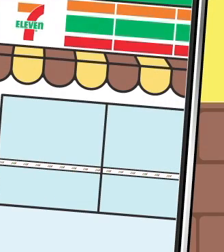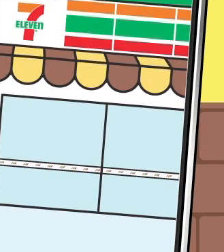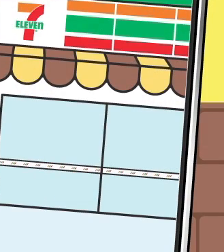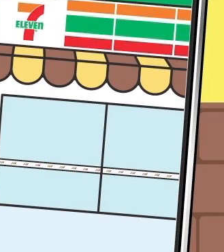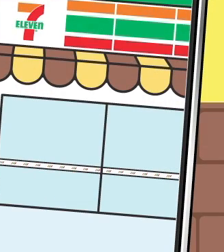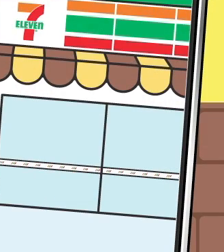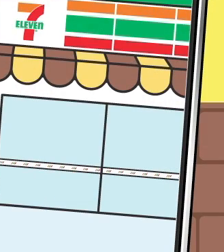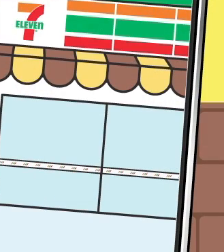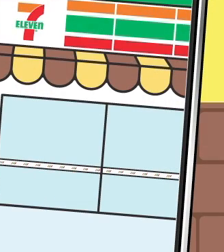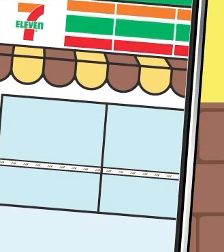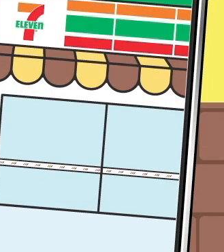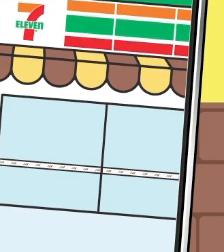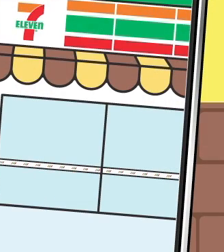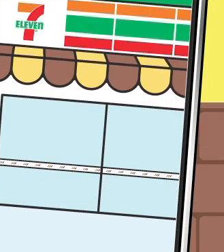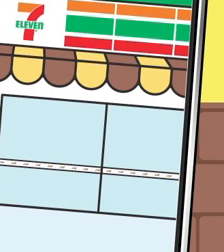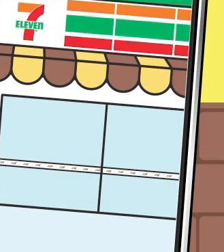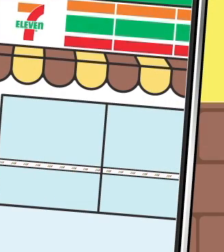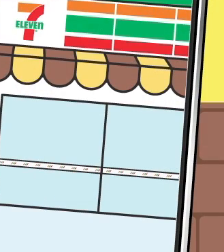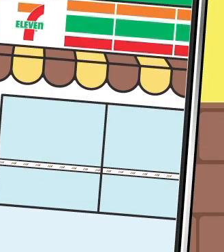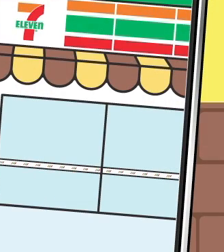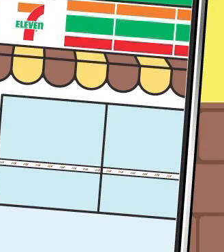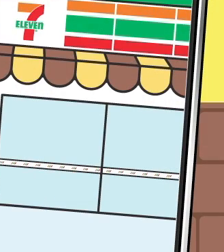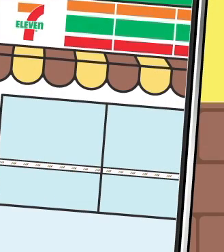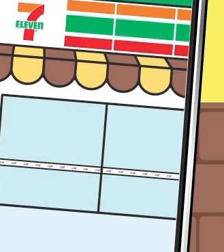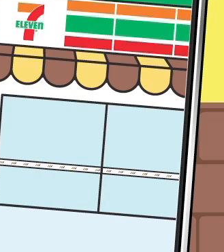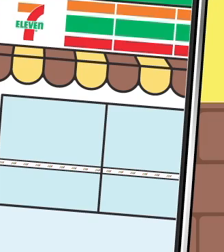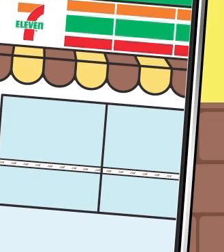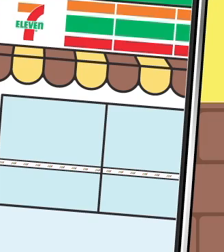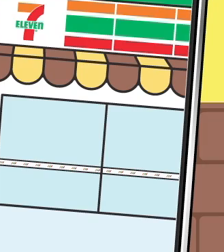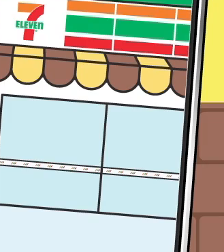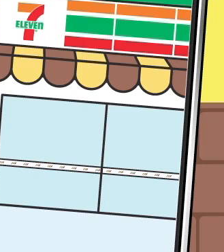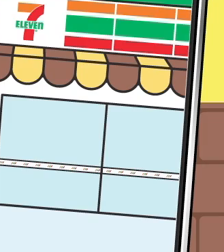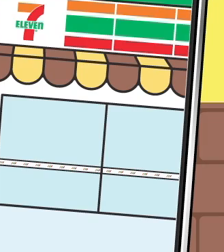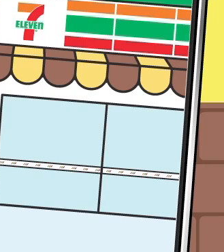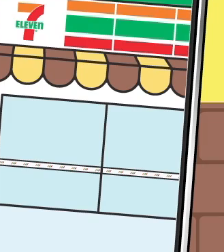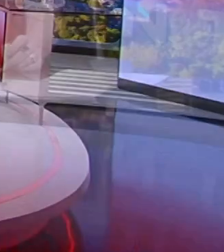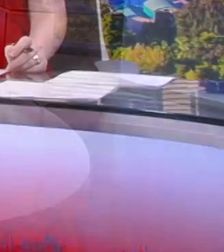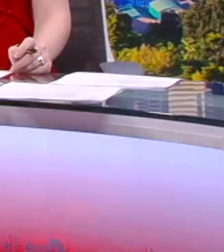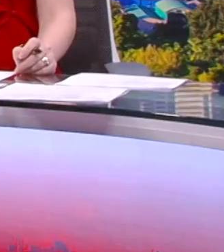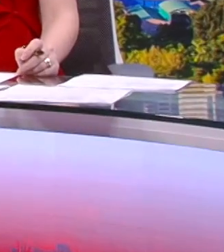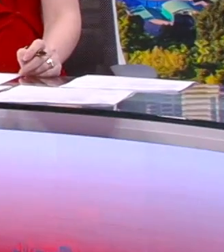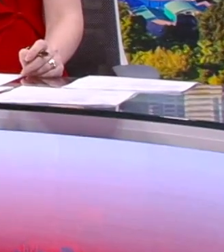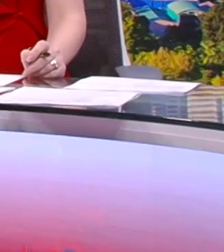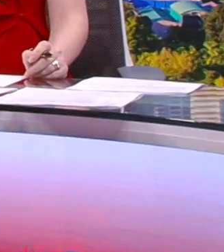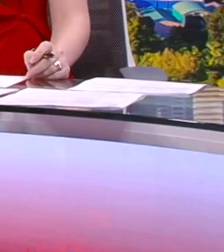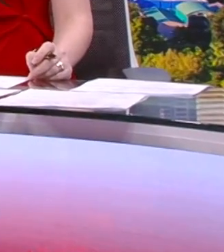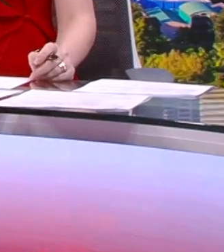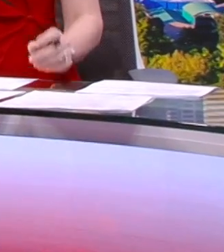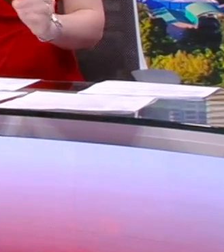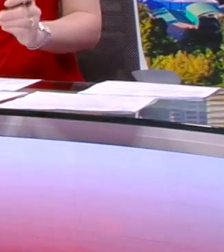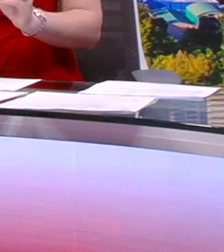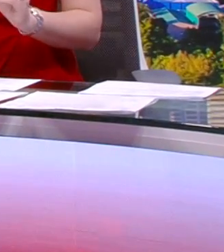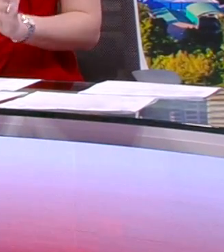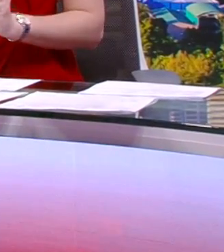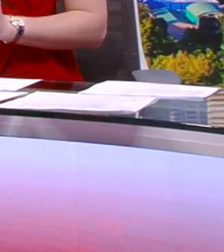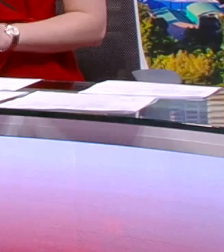สนับสนุนโดย 7-elevenสตมป่วนสนุกวันนี้เนี่ยมีการแชร์กันค่ะว่ามันมี